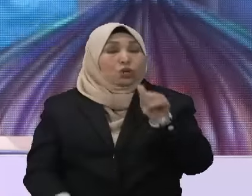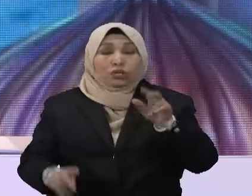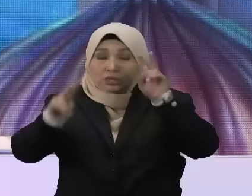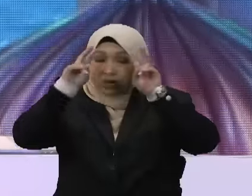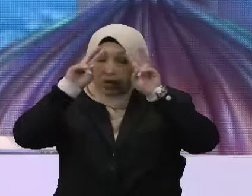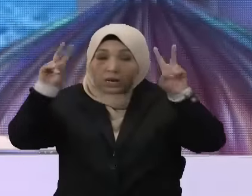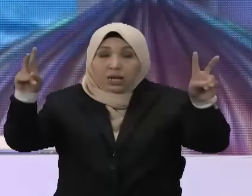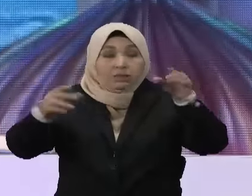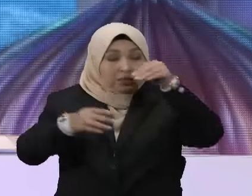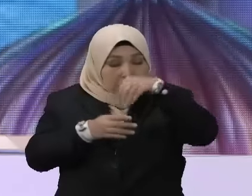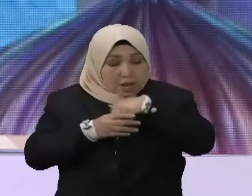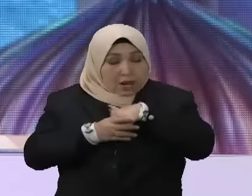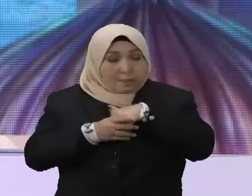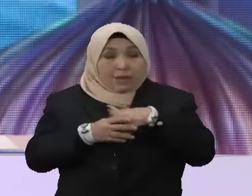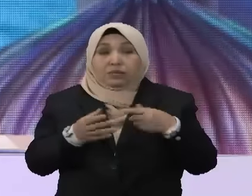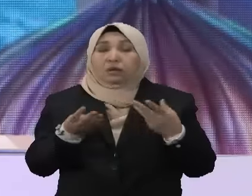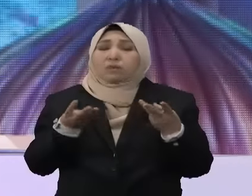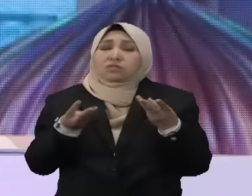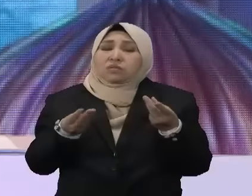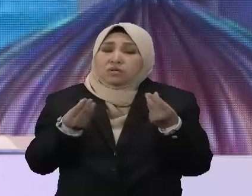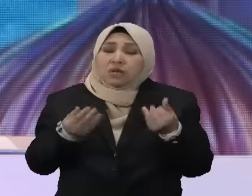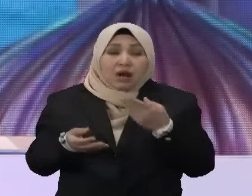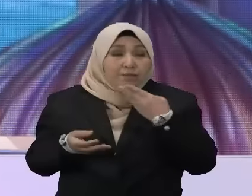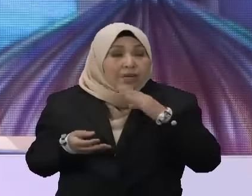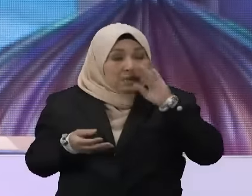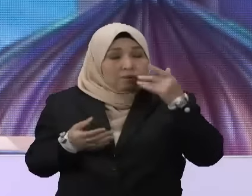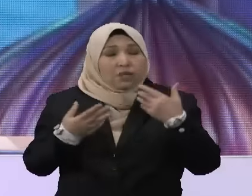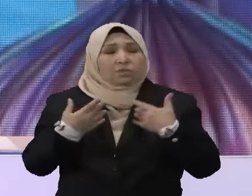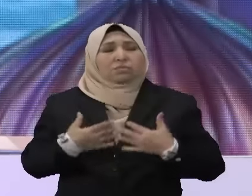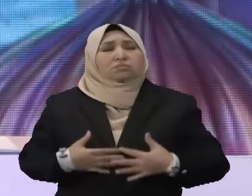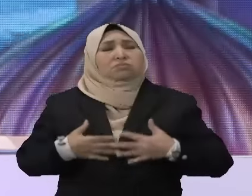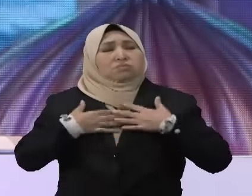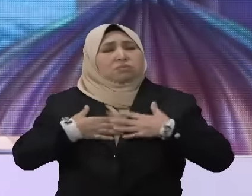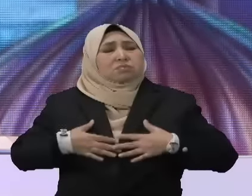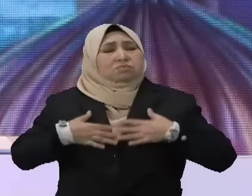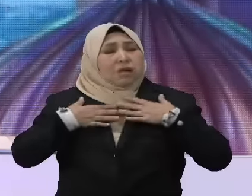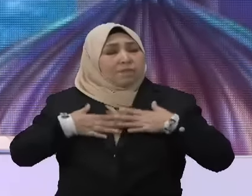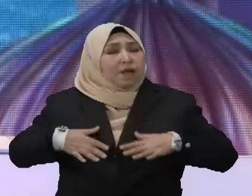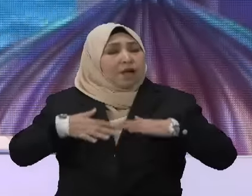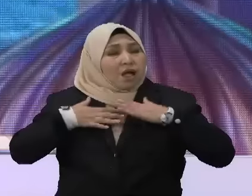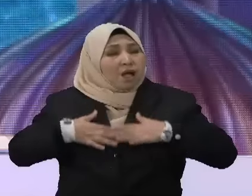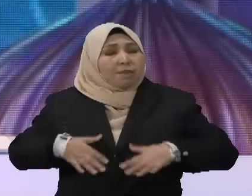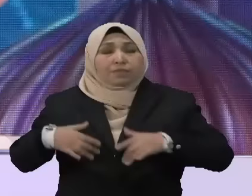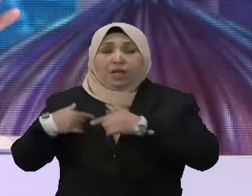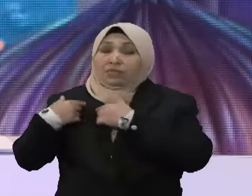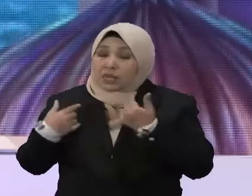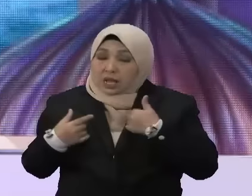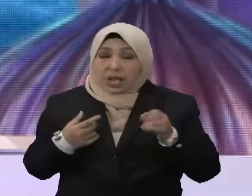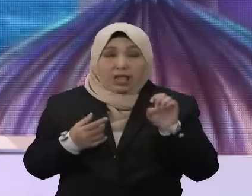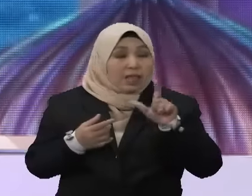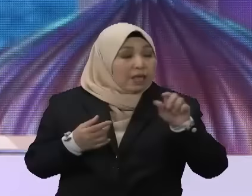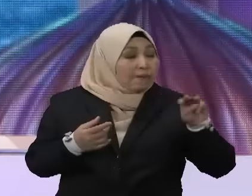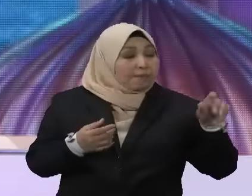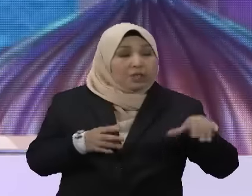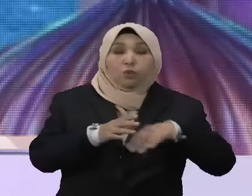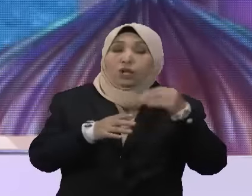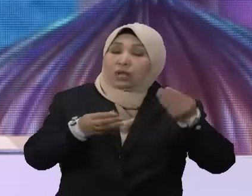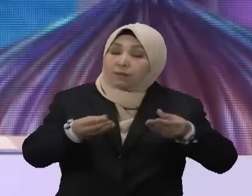dari sudut dalaman. Kita berzikir, Alhamdulillah, dengan berzikir itu menenangkan hati. Tapi kita kena faham ada juga elemen luar yang memberikan kita